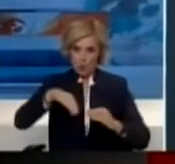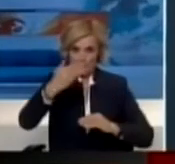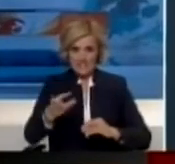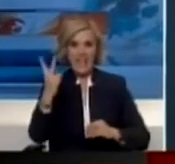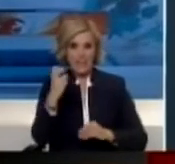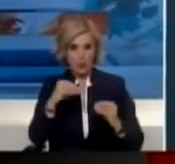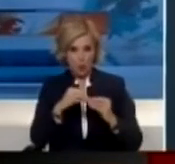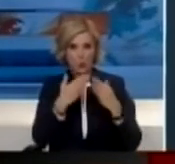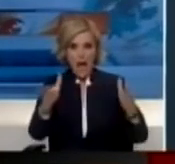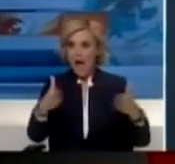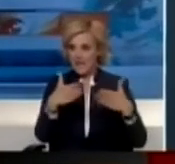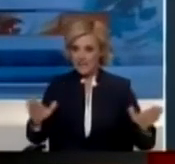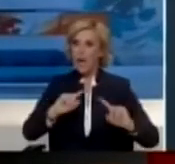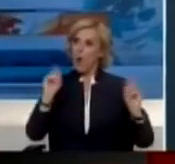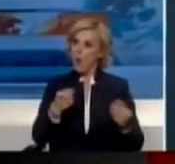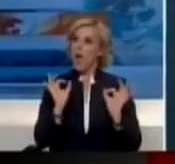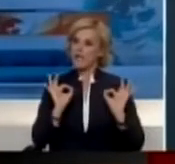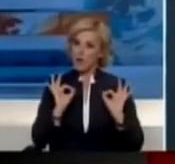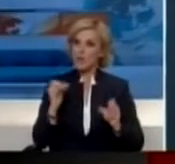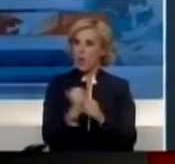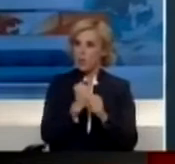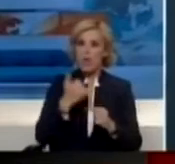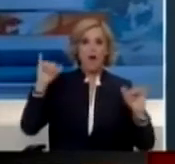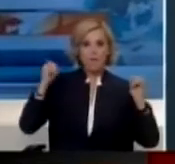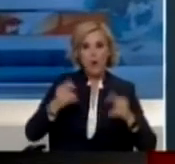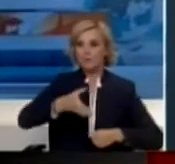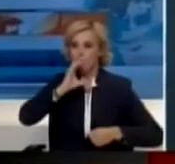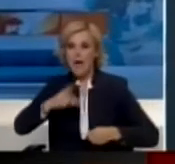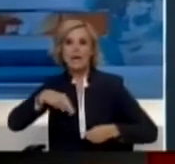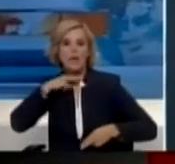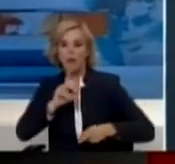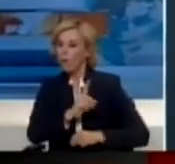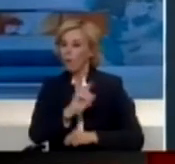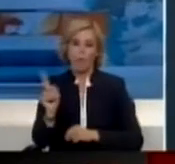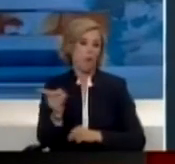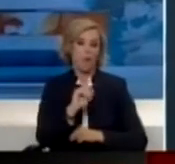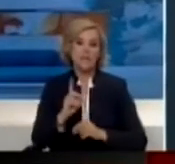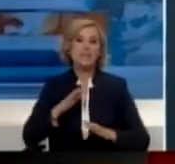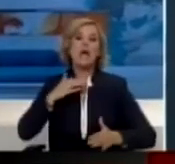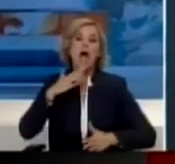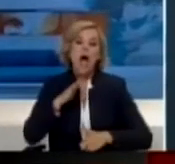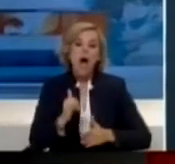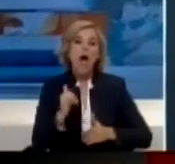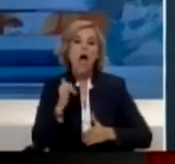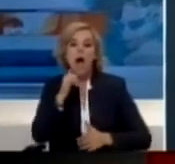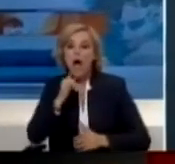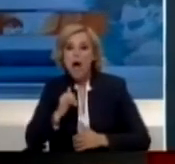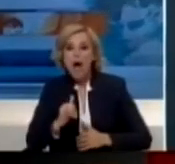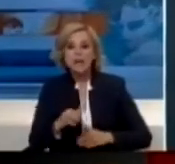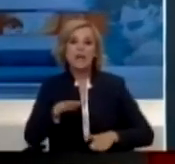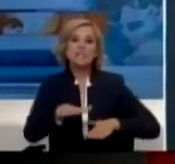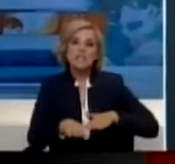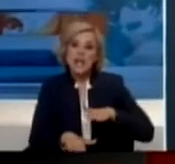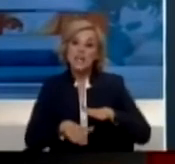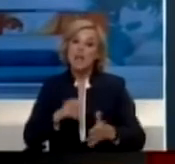ρυθμούς. Η επιστροφή θα είναι σταδιακή και βέβαια πρέπει να είναι ξεκάθαρο ότι η σταδιακή άρση των μέτρων δεν σημαίνει ότι θα σταματήσουμε να έχουμε